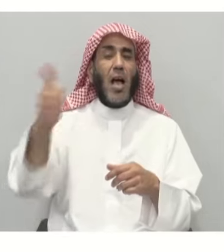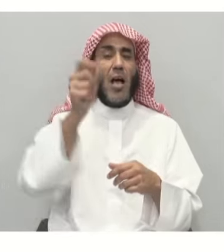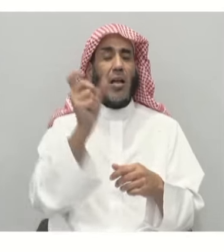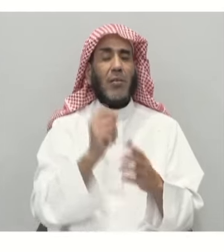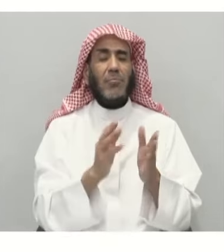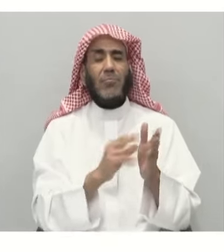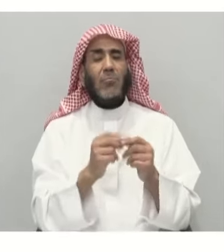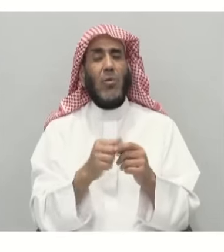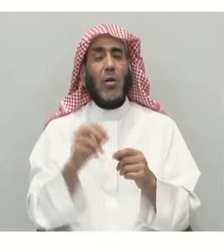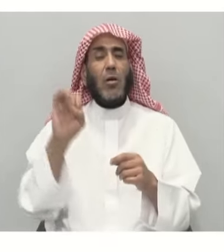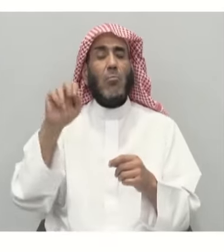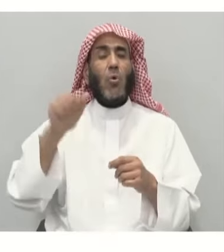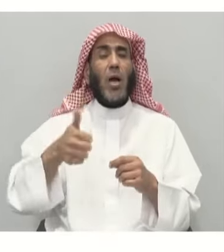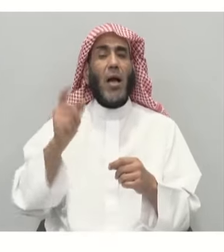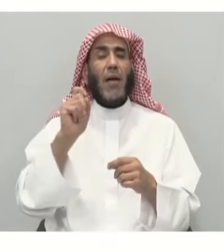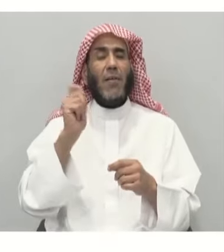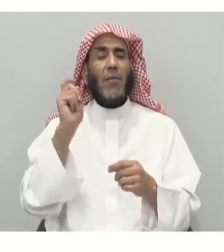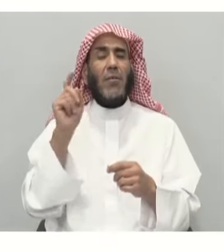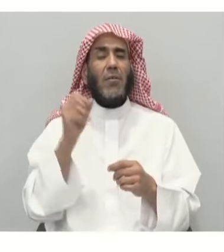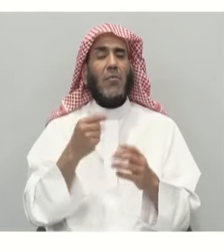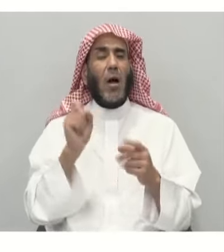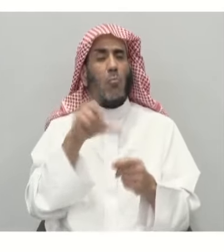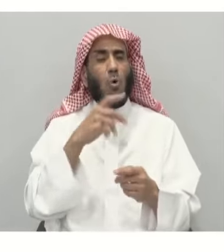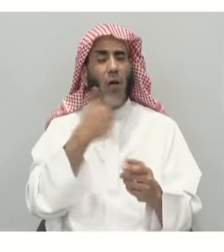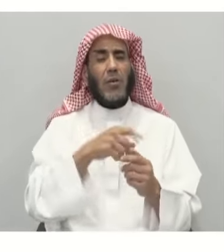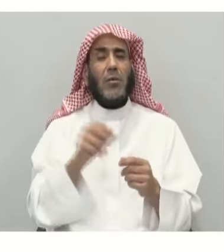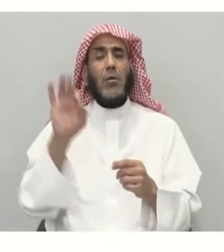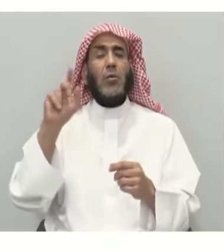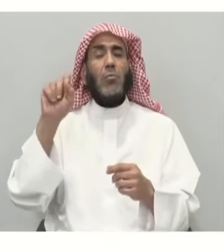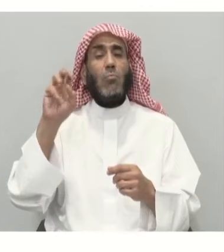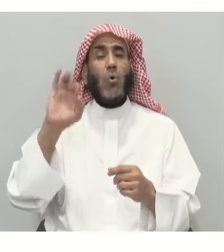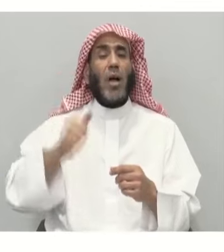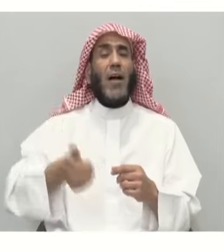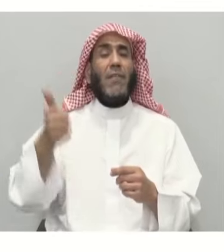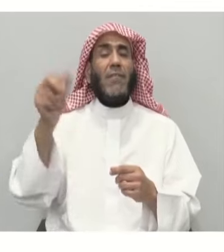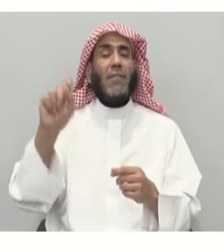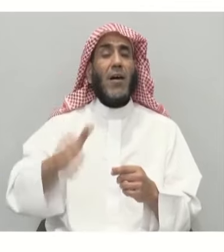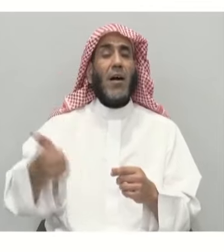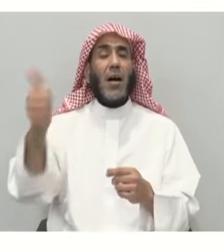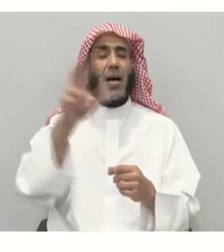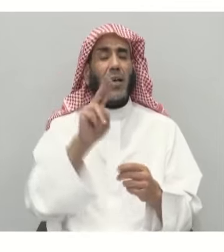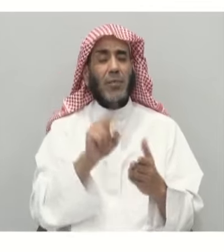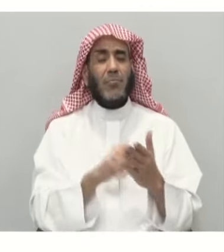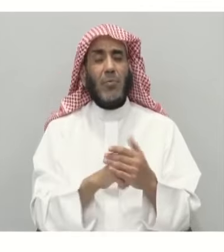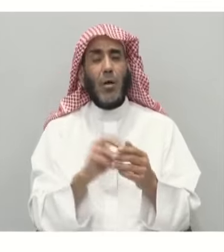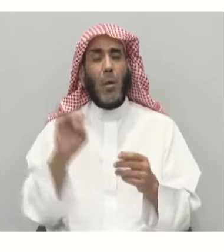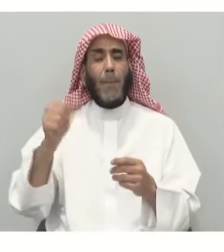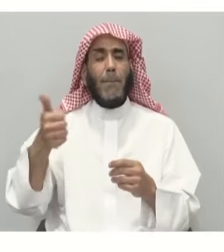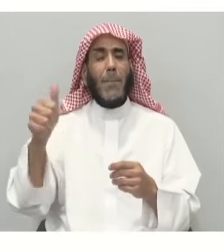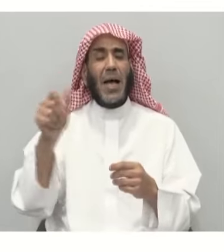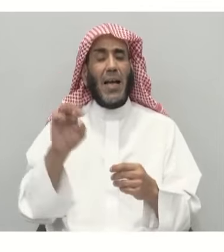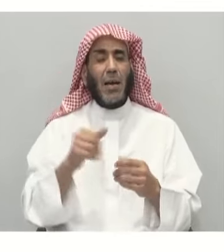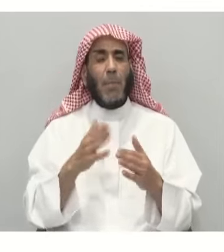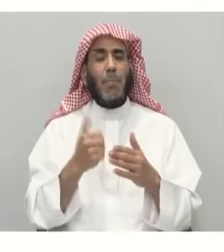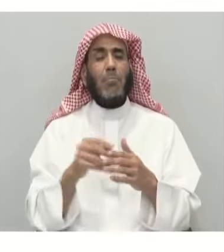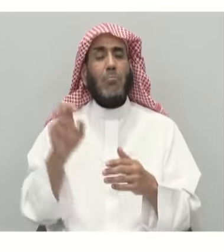عندنا كلمه مكافاه تكتب مكافات ثم كما ترى الكتابه في الاصل مارب هكذا